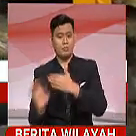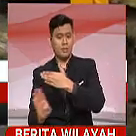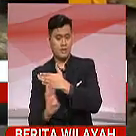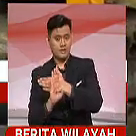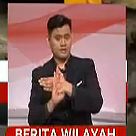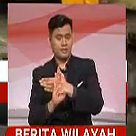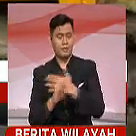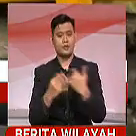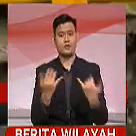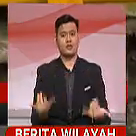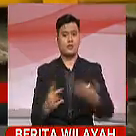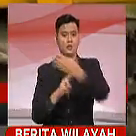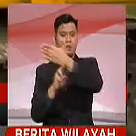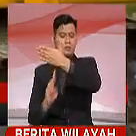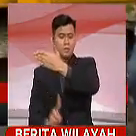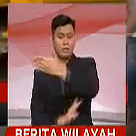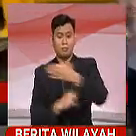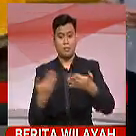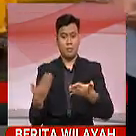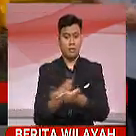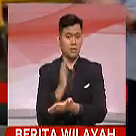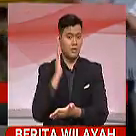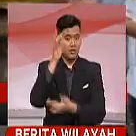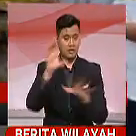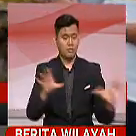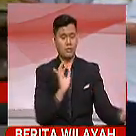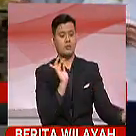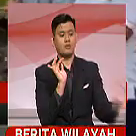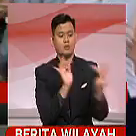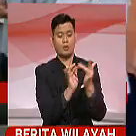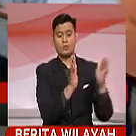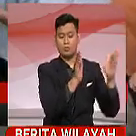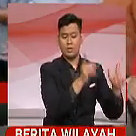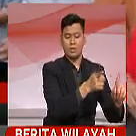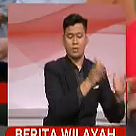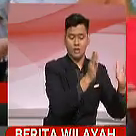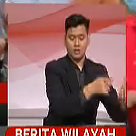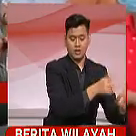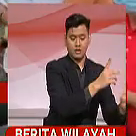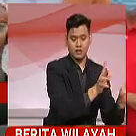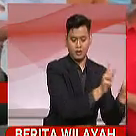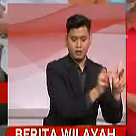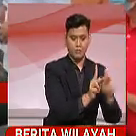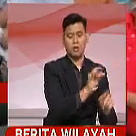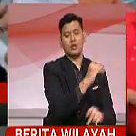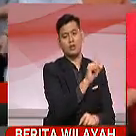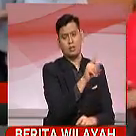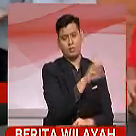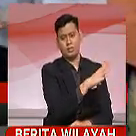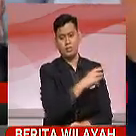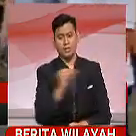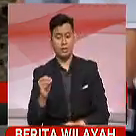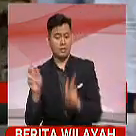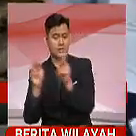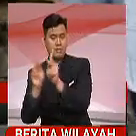memberitahu, jambatan tersebut akan menghubungkan penduduk kampung Togop Laut dan Togop Darat. Beliau menyatakan demikian ketika